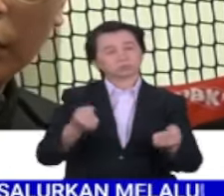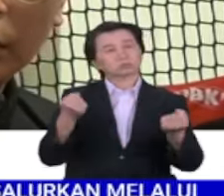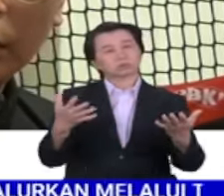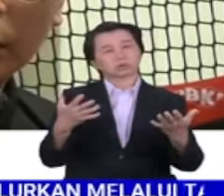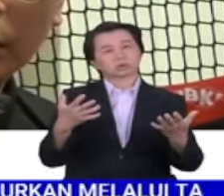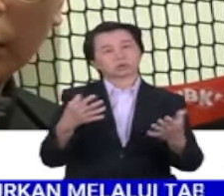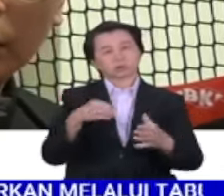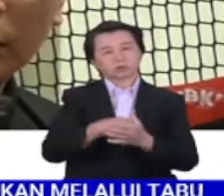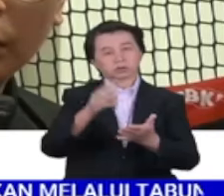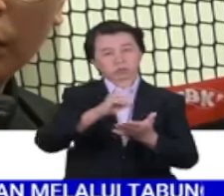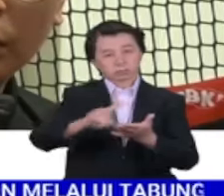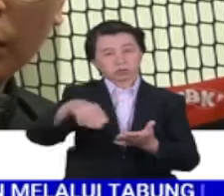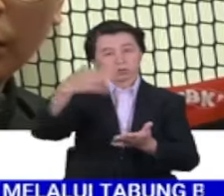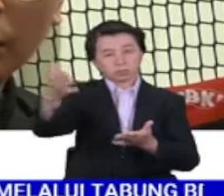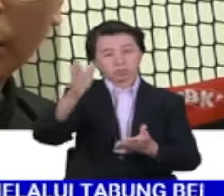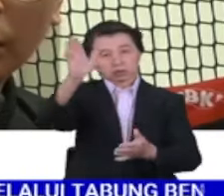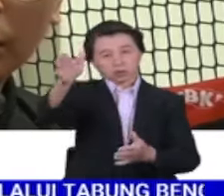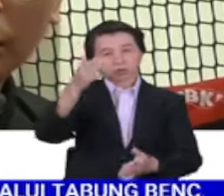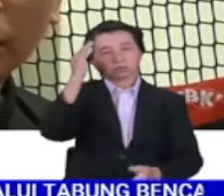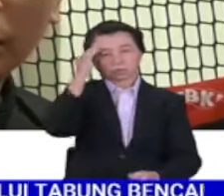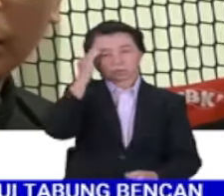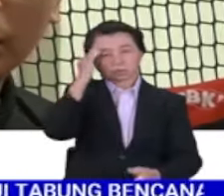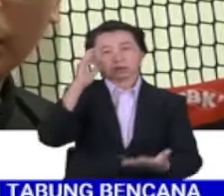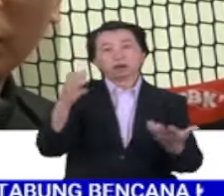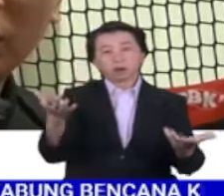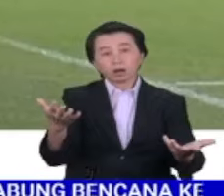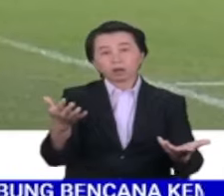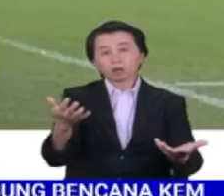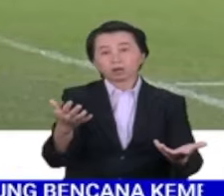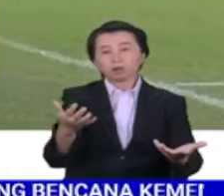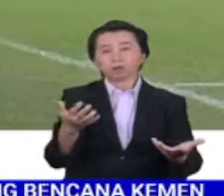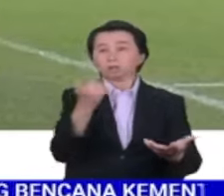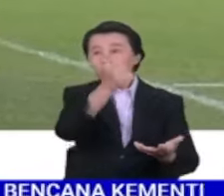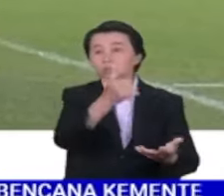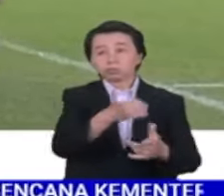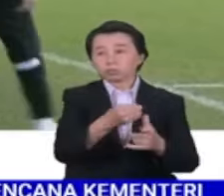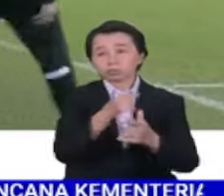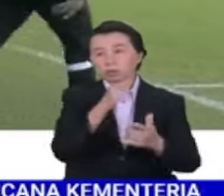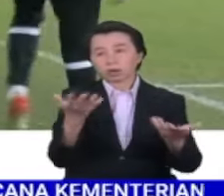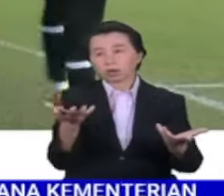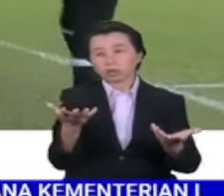dalam minggu depan kita akan tahulah mana arah kita